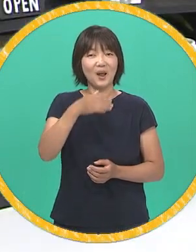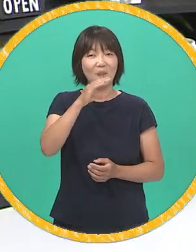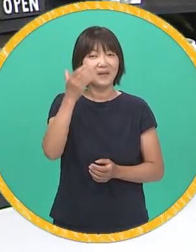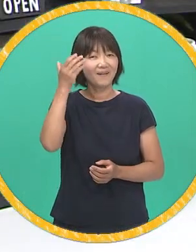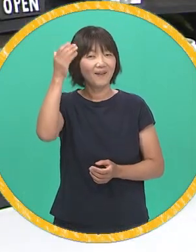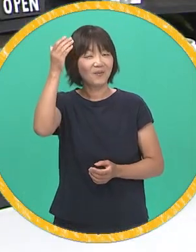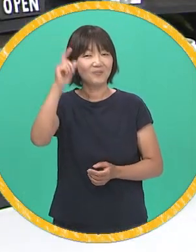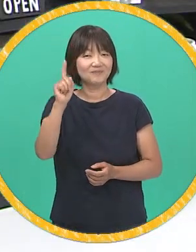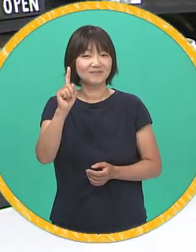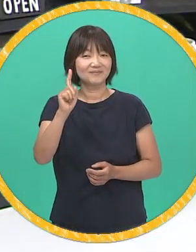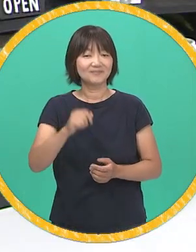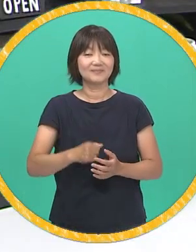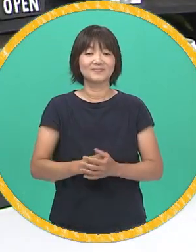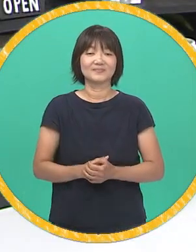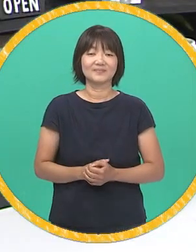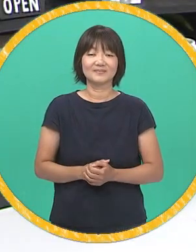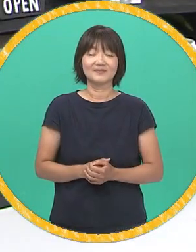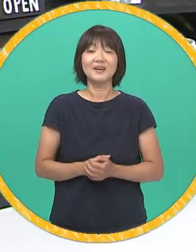なんていうかな